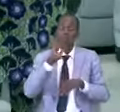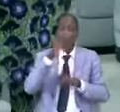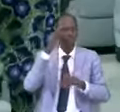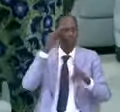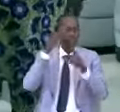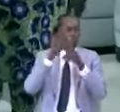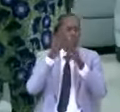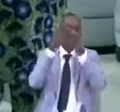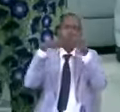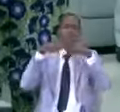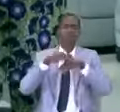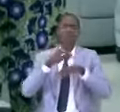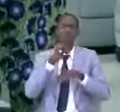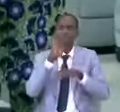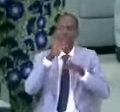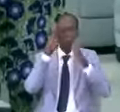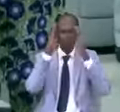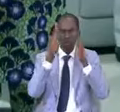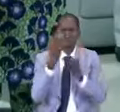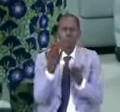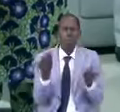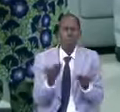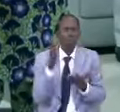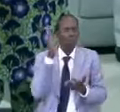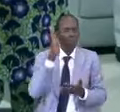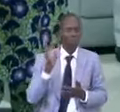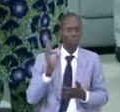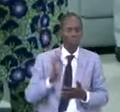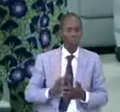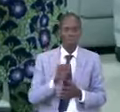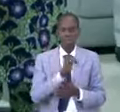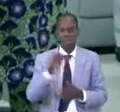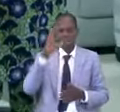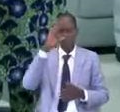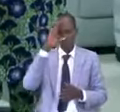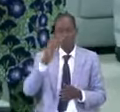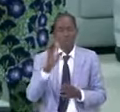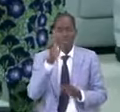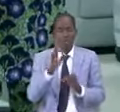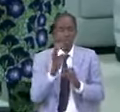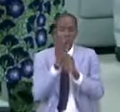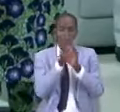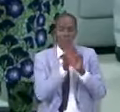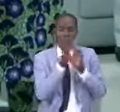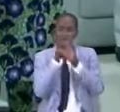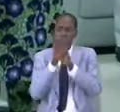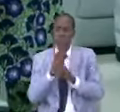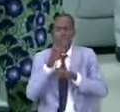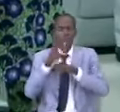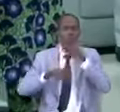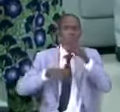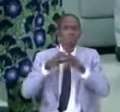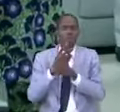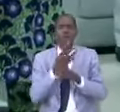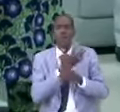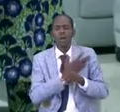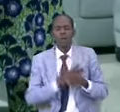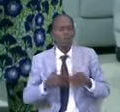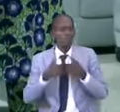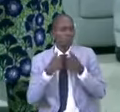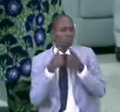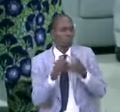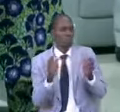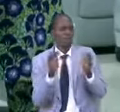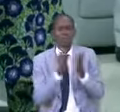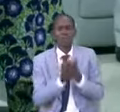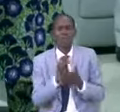concentration consta vera t-il un homme de gagner le monde entier et s'il perd sa demeure et s'il perd le ciel